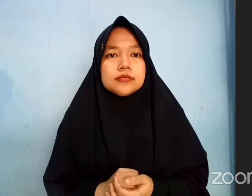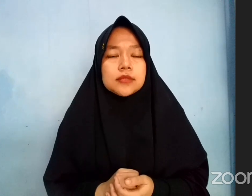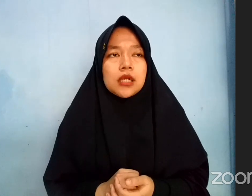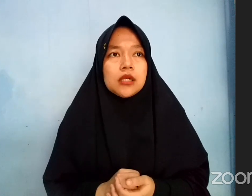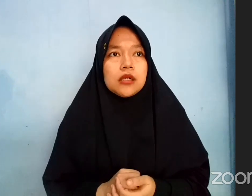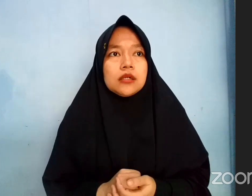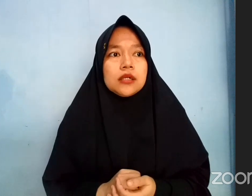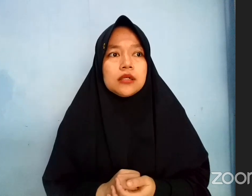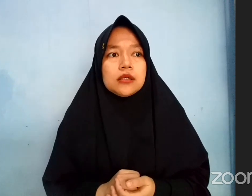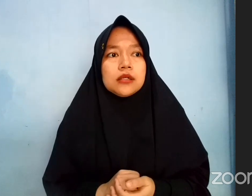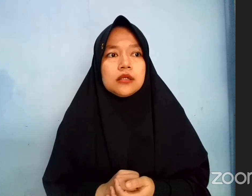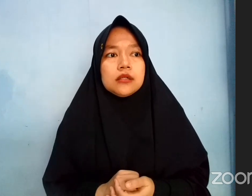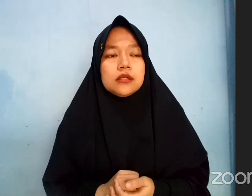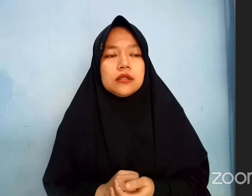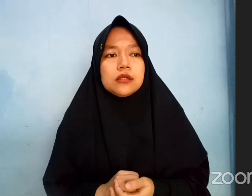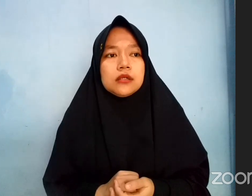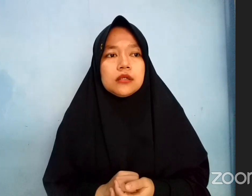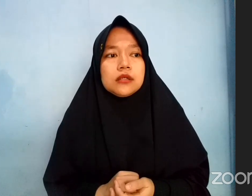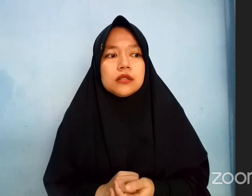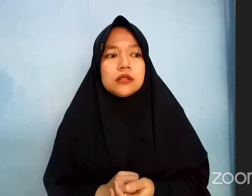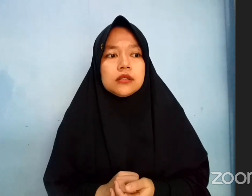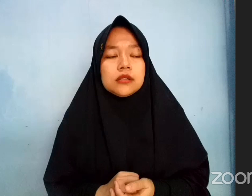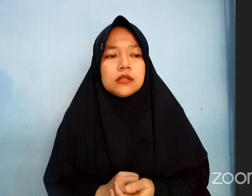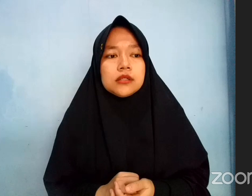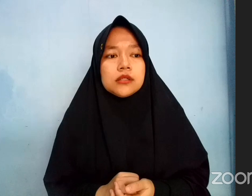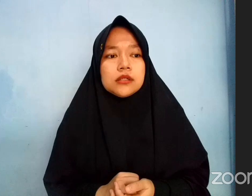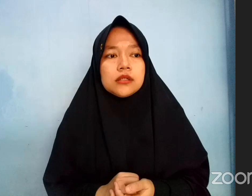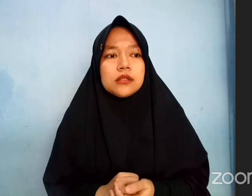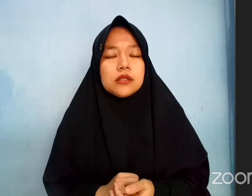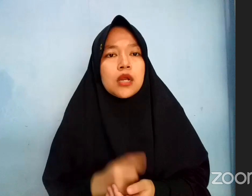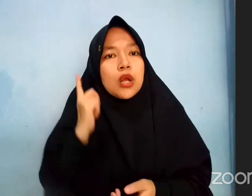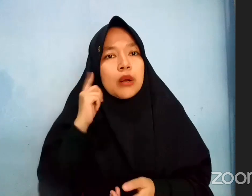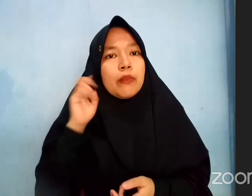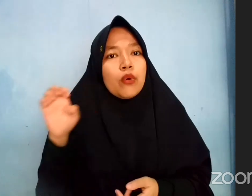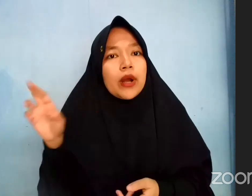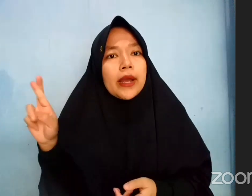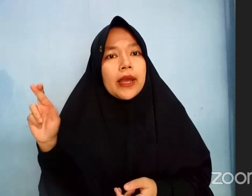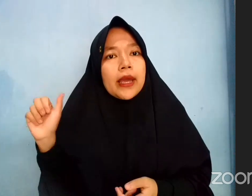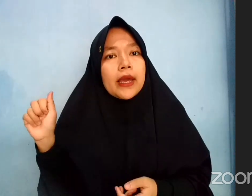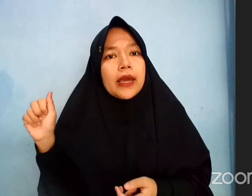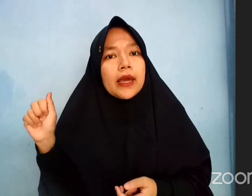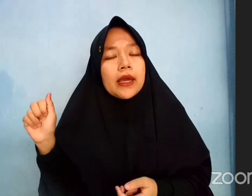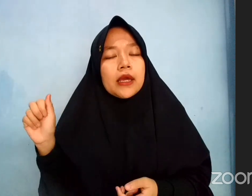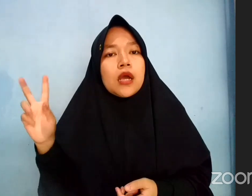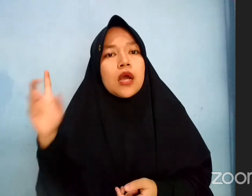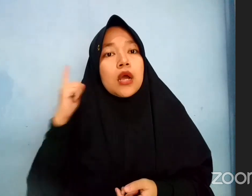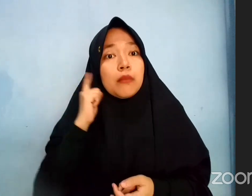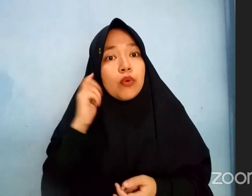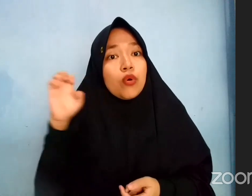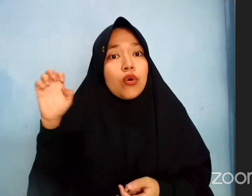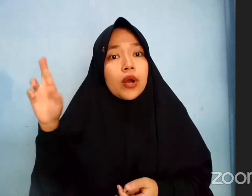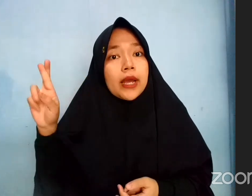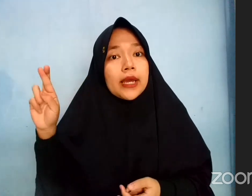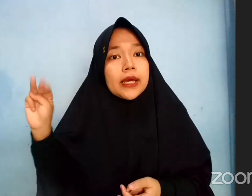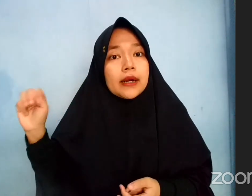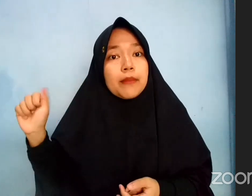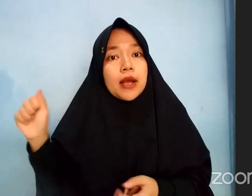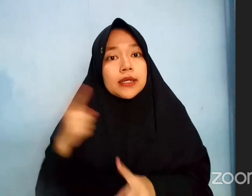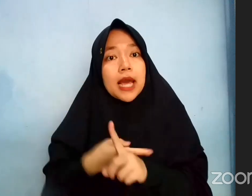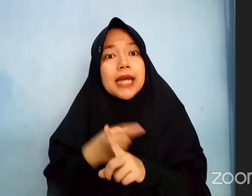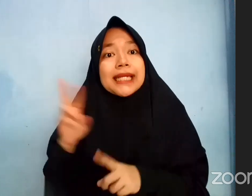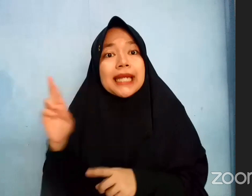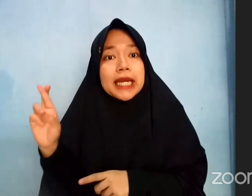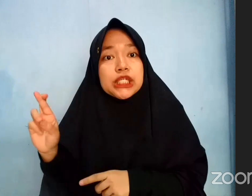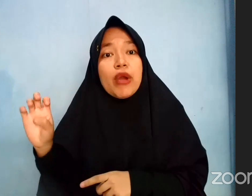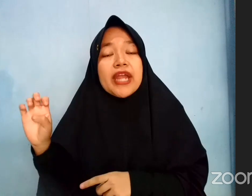darimu Renaldi dan temen-temen karena di kami ini yang untuk tahun ini setelah Tuhannya PAUD